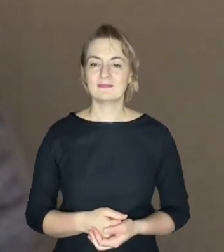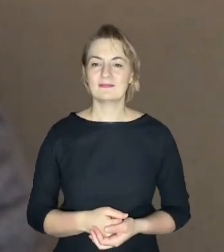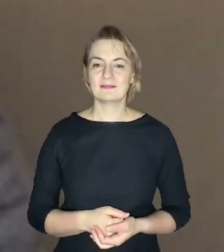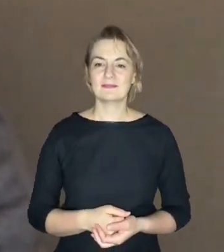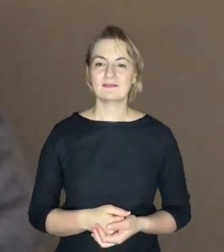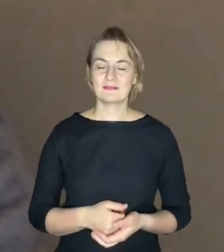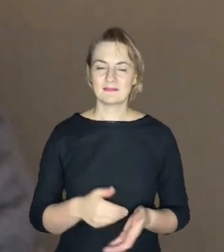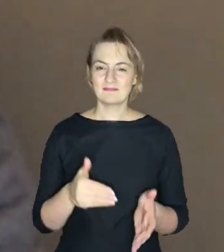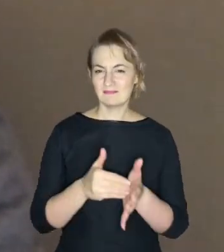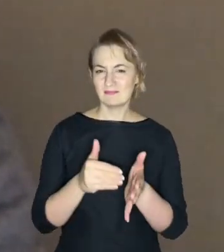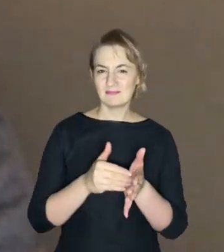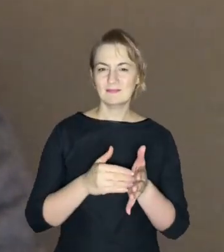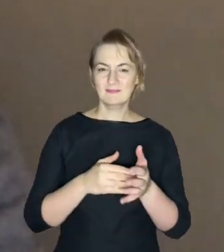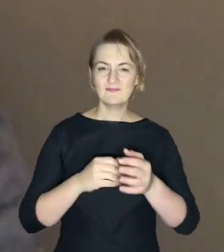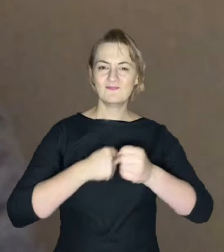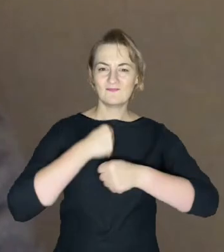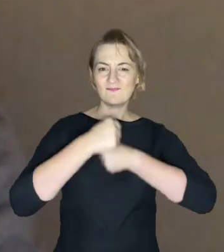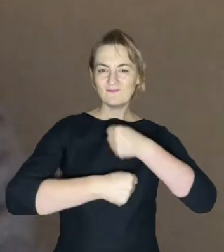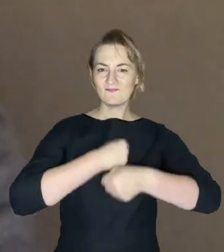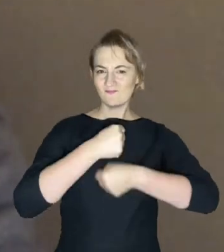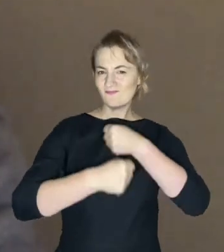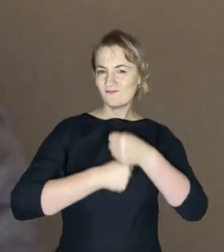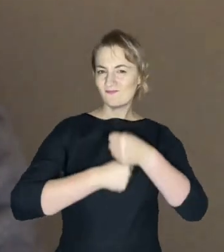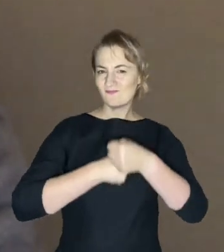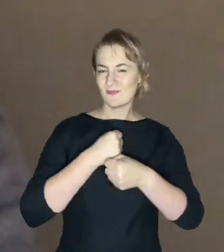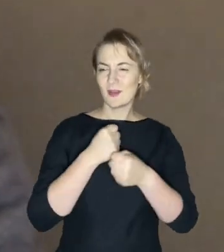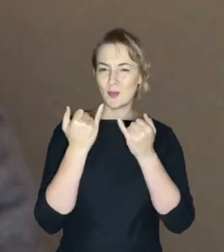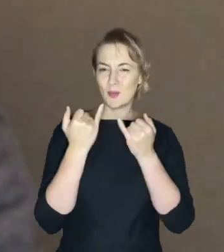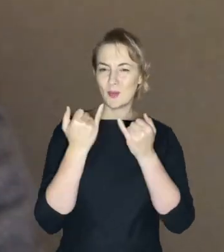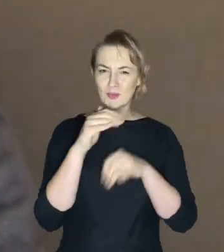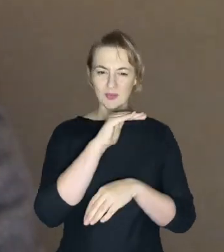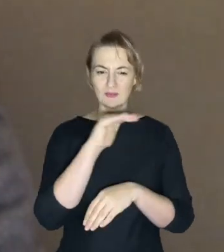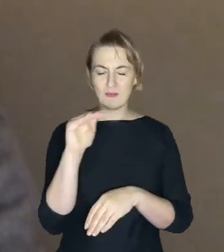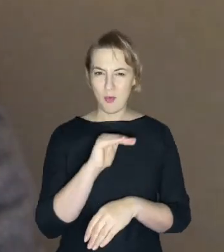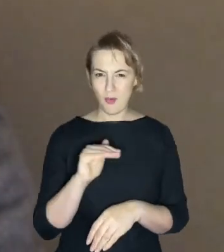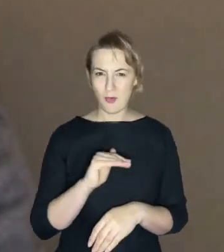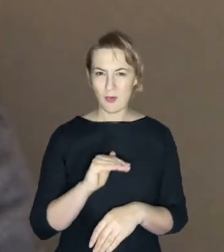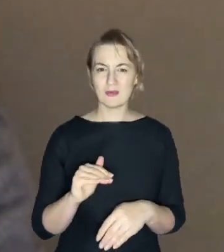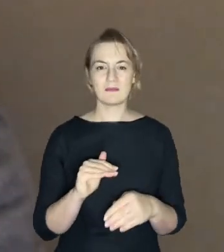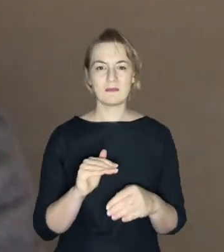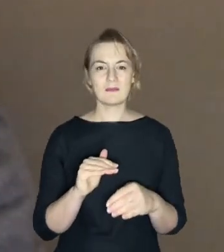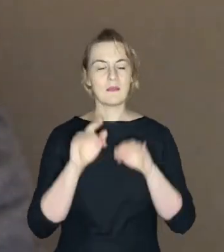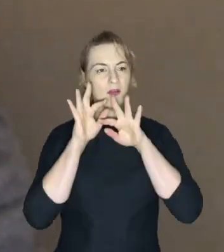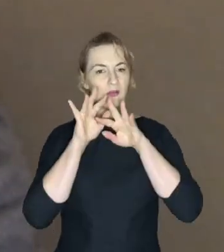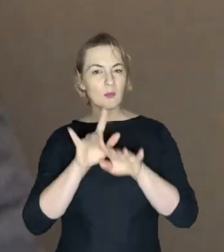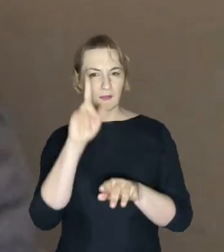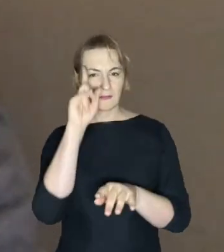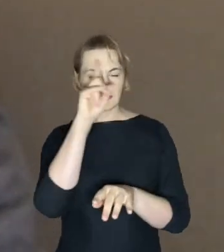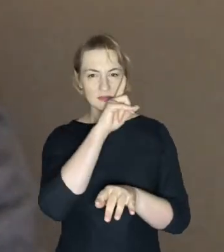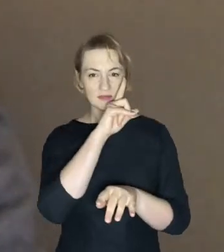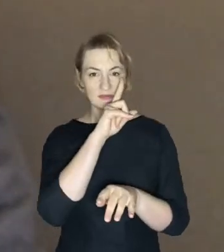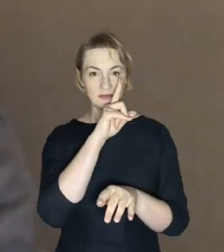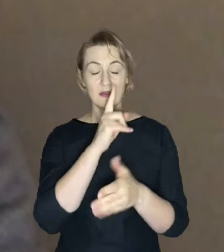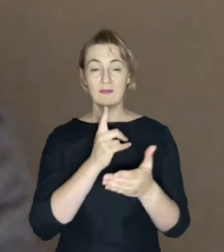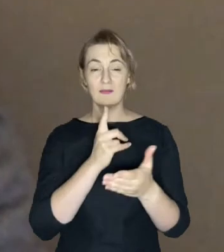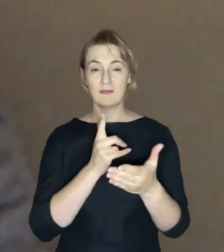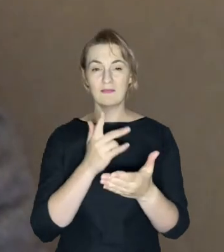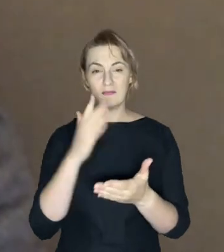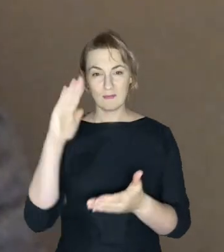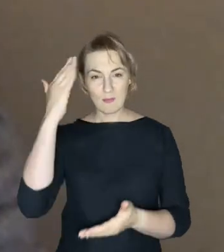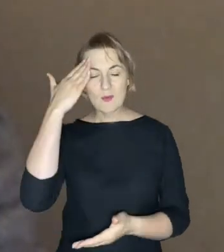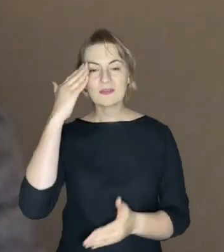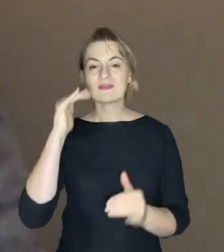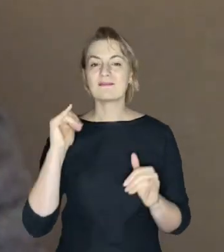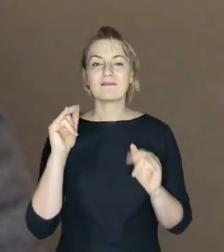pracować na wszystkich poziomach, żeby uwolnić ludzkie umysły od tego złudzenia, od tej uzurpacji, ponieważ